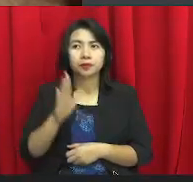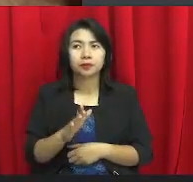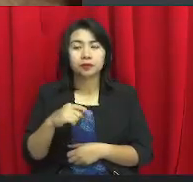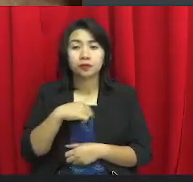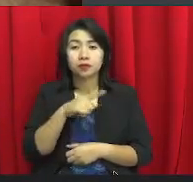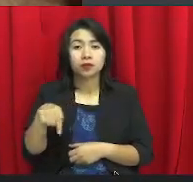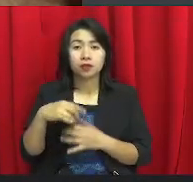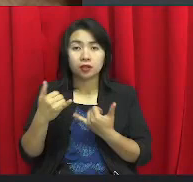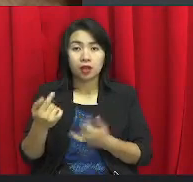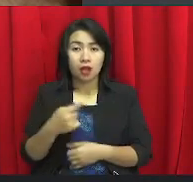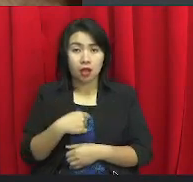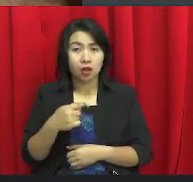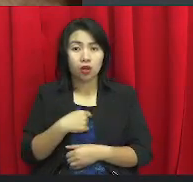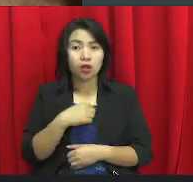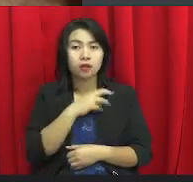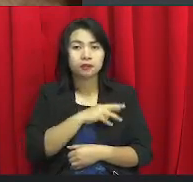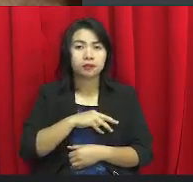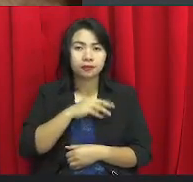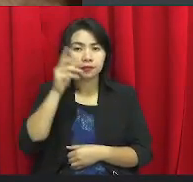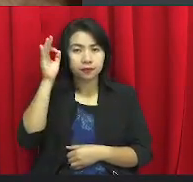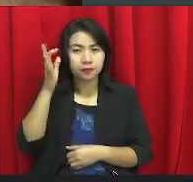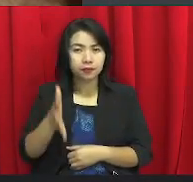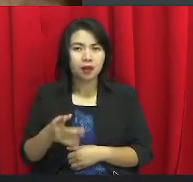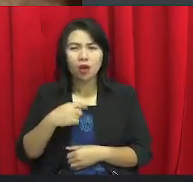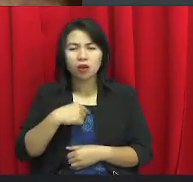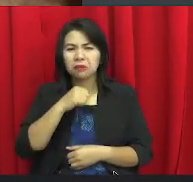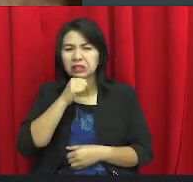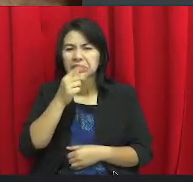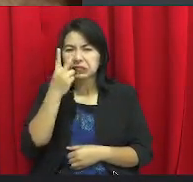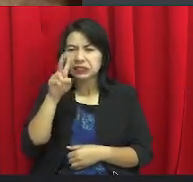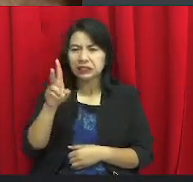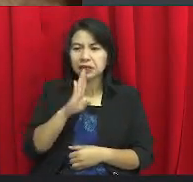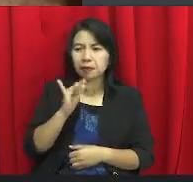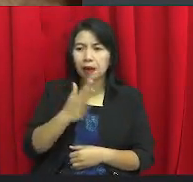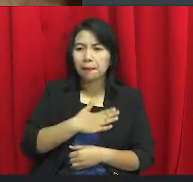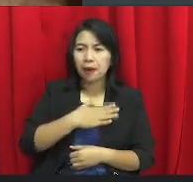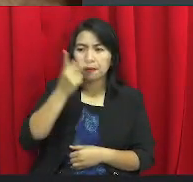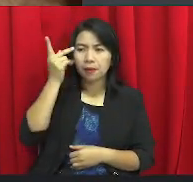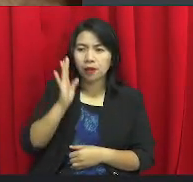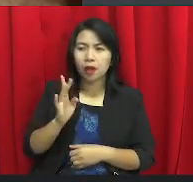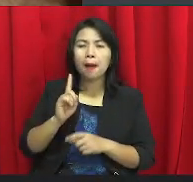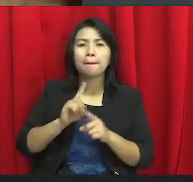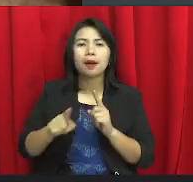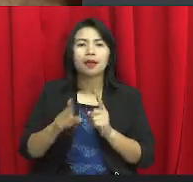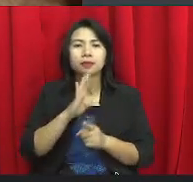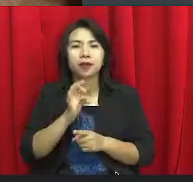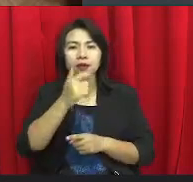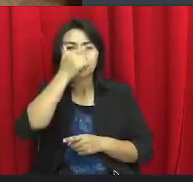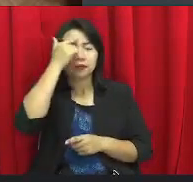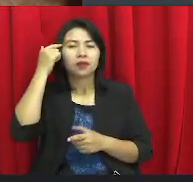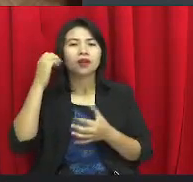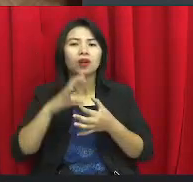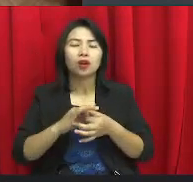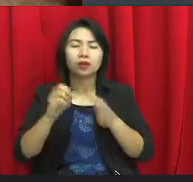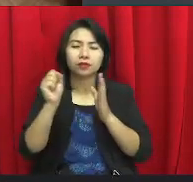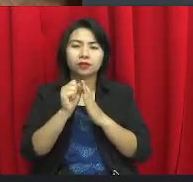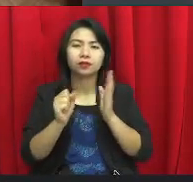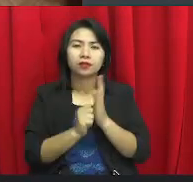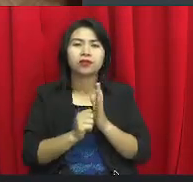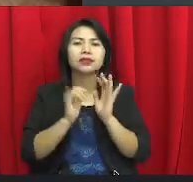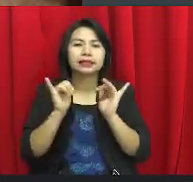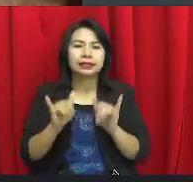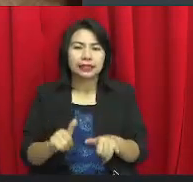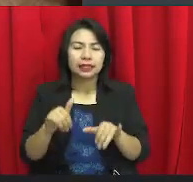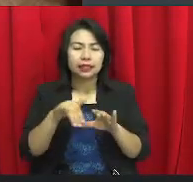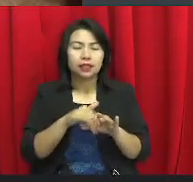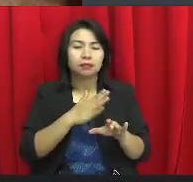nasa mission field, hindi naman ako nakikita ng pastor ko. Pero mga kapatid, dahil sa standard no, na nanatili sa puso at